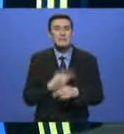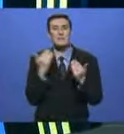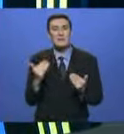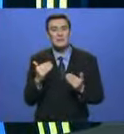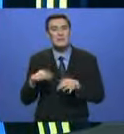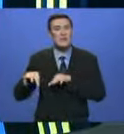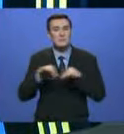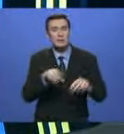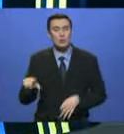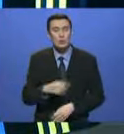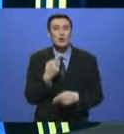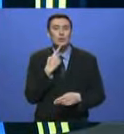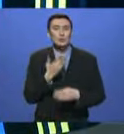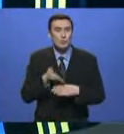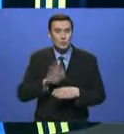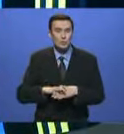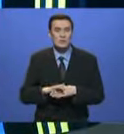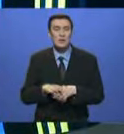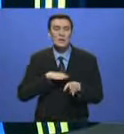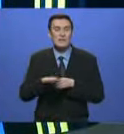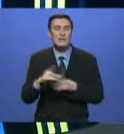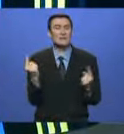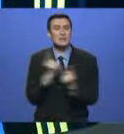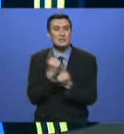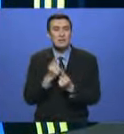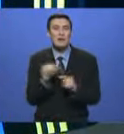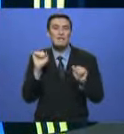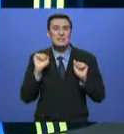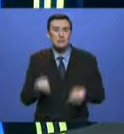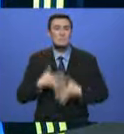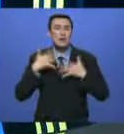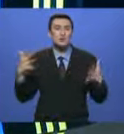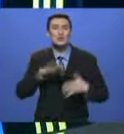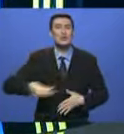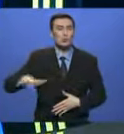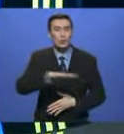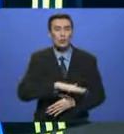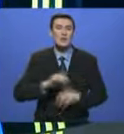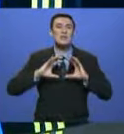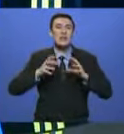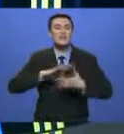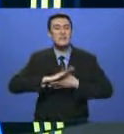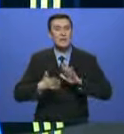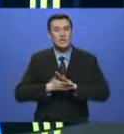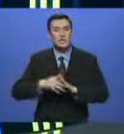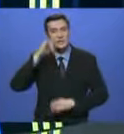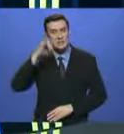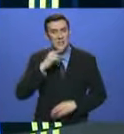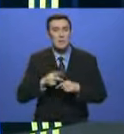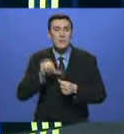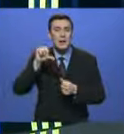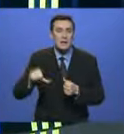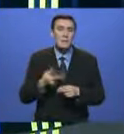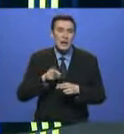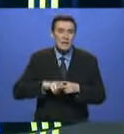транспортной сети сложно реализовать транзитный потенциал, учитывая большую территорию и географическое положение республики в регионе. Именно поэтому